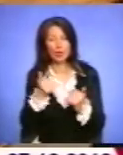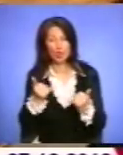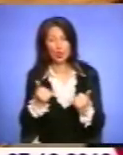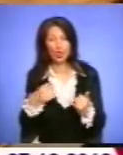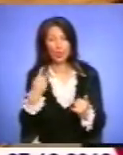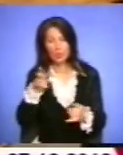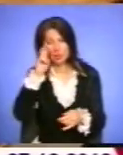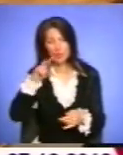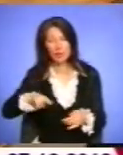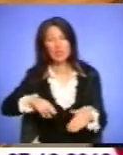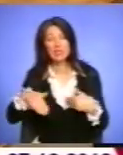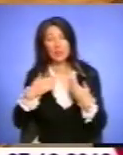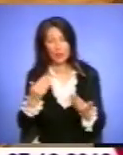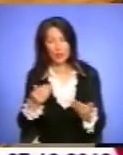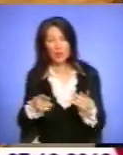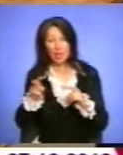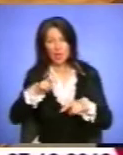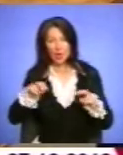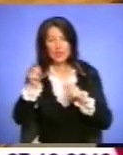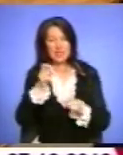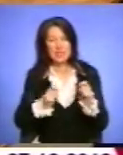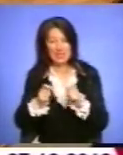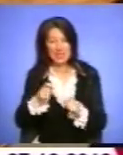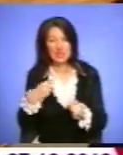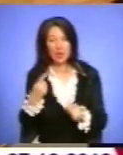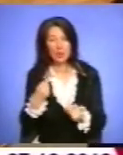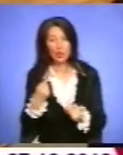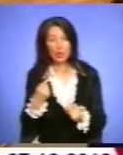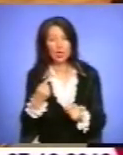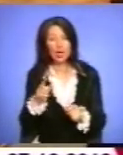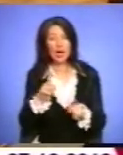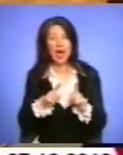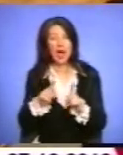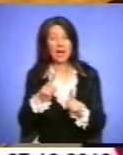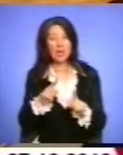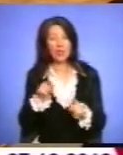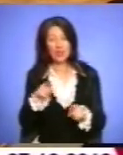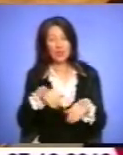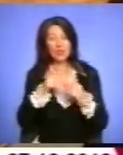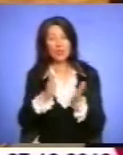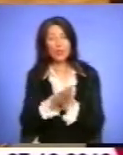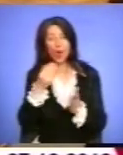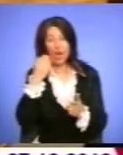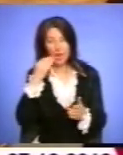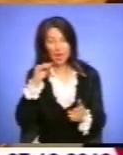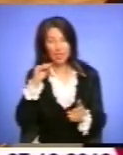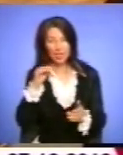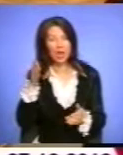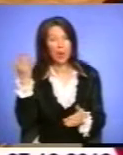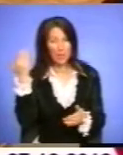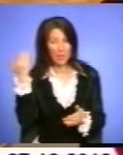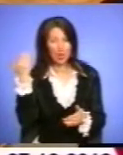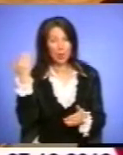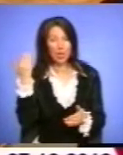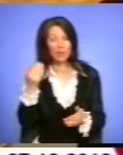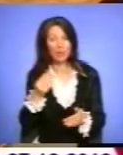державна адміністрація запропонувала на розгляд сесії обласної ради, Він в цілому краще, ніж позаминулому, і